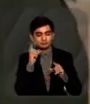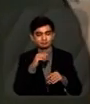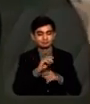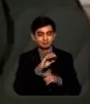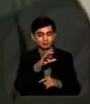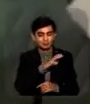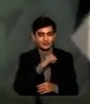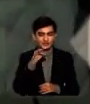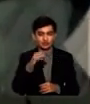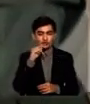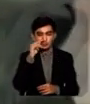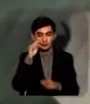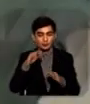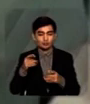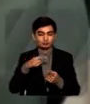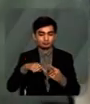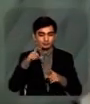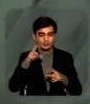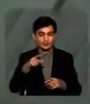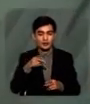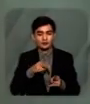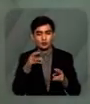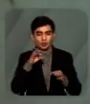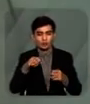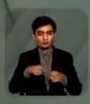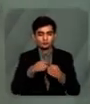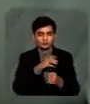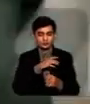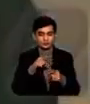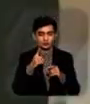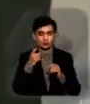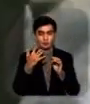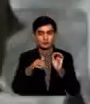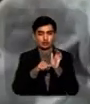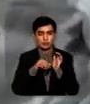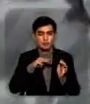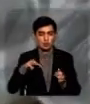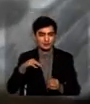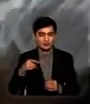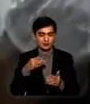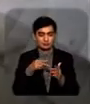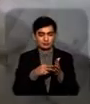Отправитель – предприниматель Шымкента. Стоимость контрабанды составила 156 миллионов тенге.